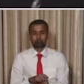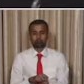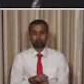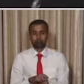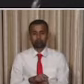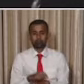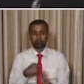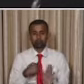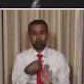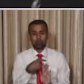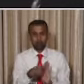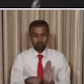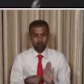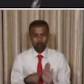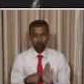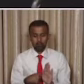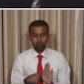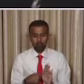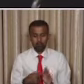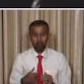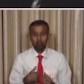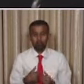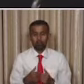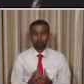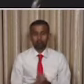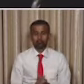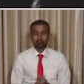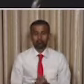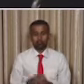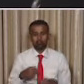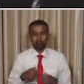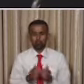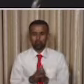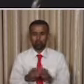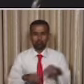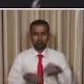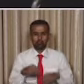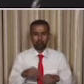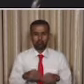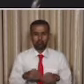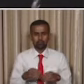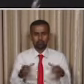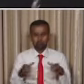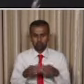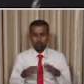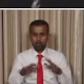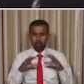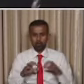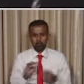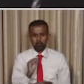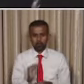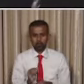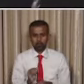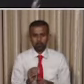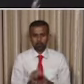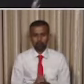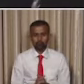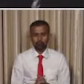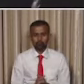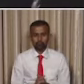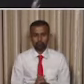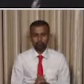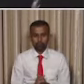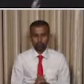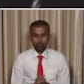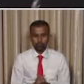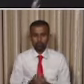අපේ රටේ අපි කුමන දේශපාලන පක්ෂයකට අයිති වුණත් කුමන